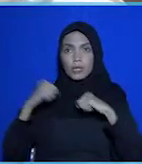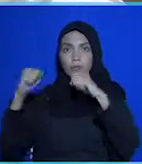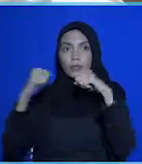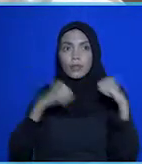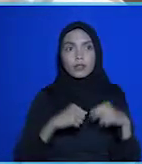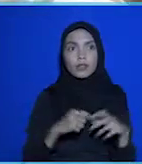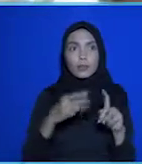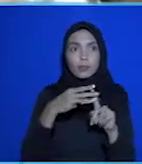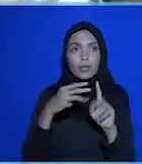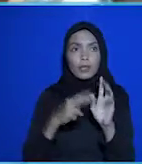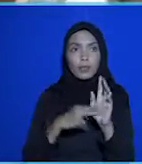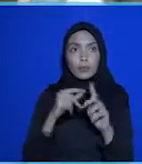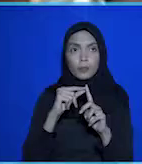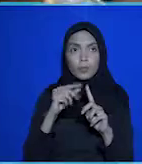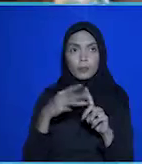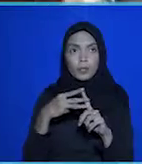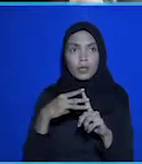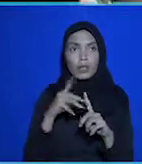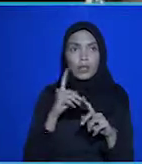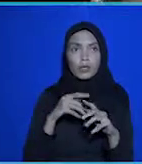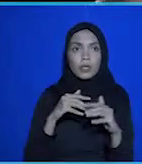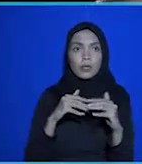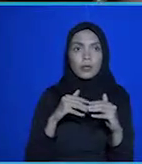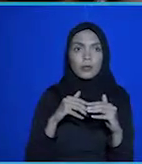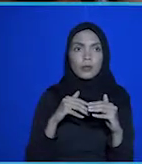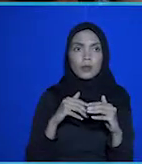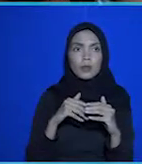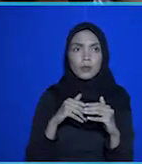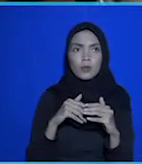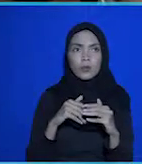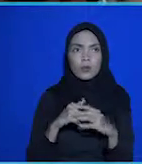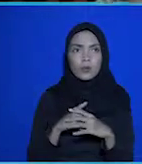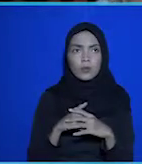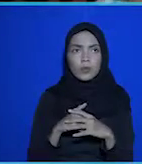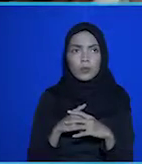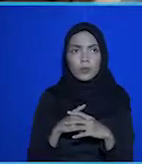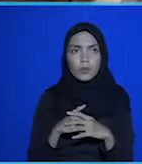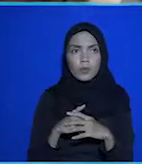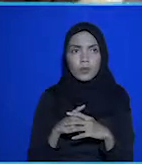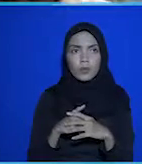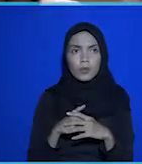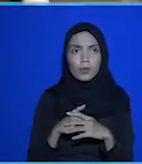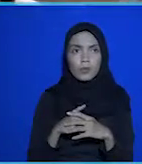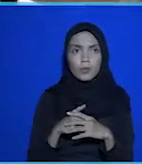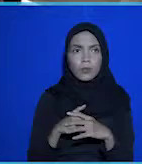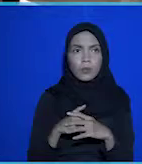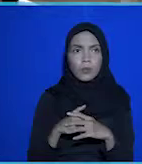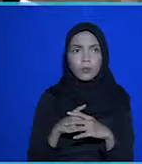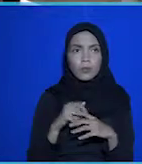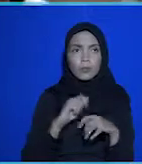bersama, BPB segera melakukan pengusulan pendanaan hibah. Ya, pendanaan hibah kepada Kementerian